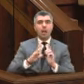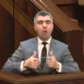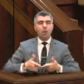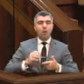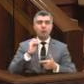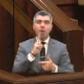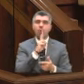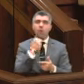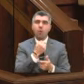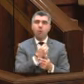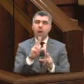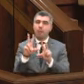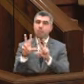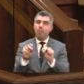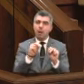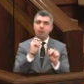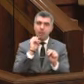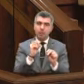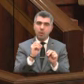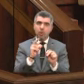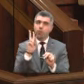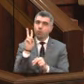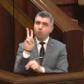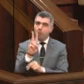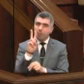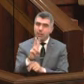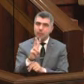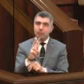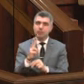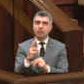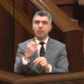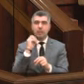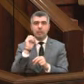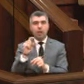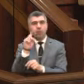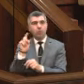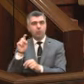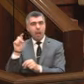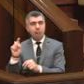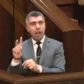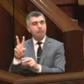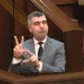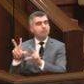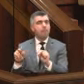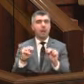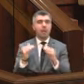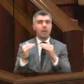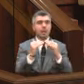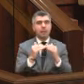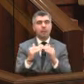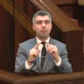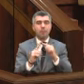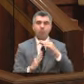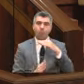على غرار النقل الحضري والنقل بين الجماعات لكي نتفادى توقف